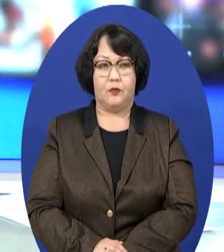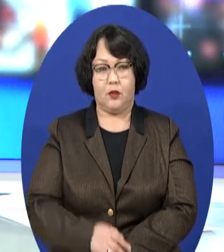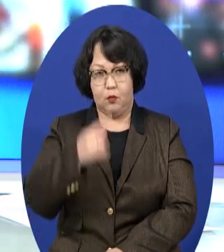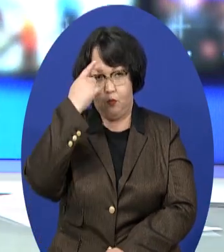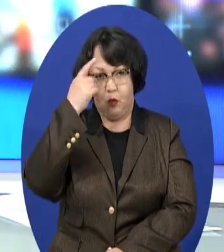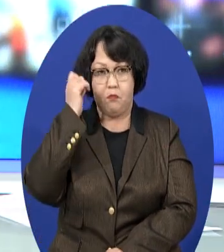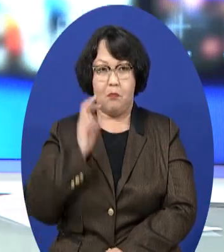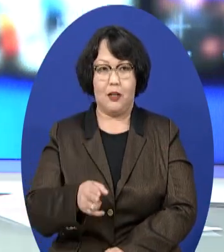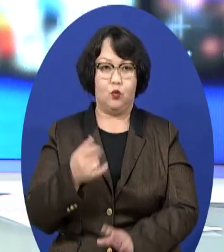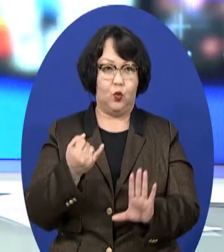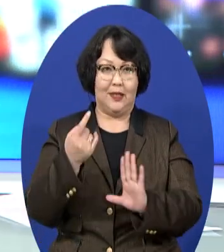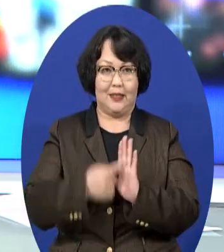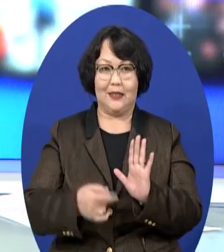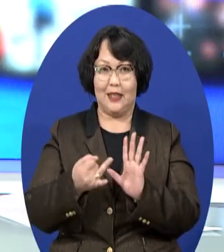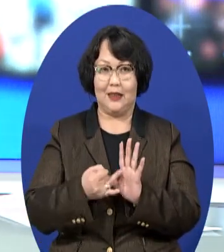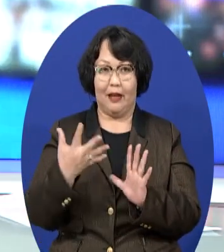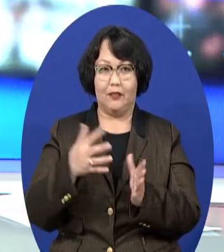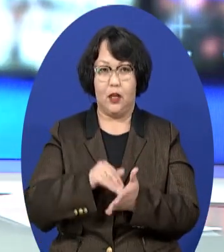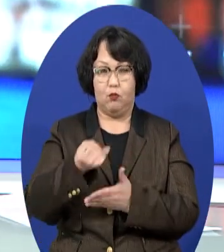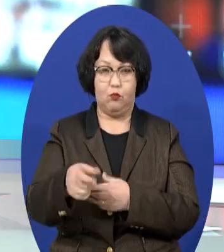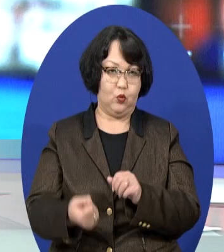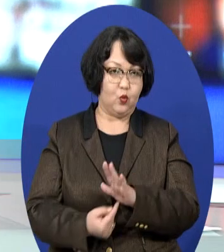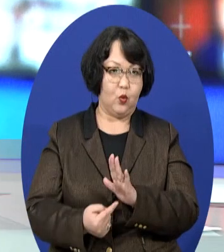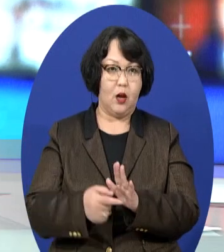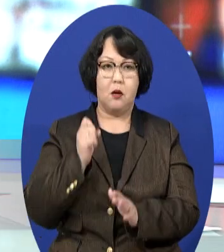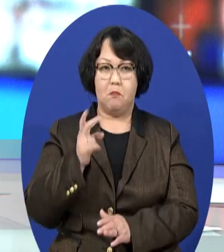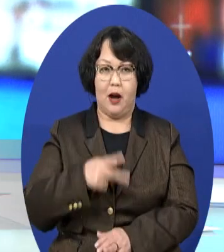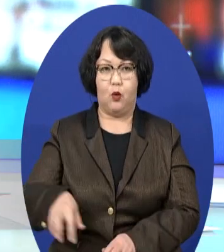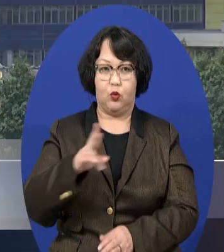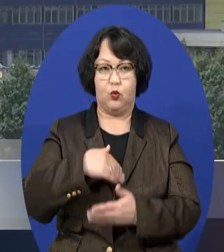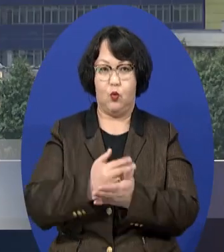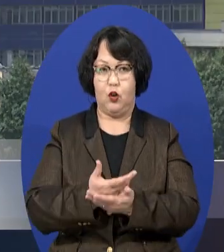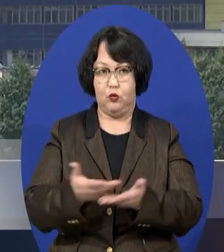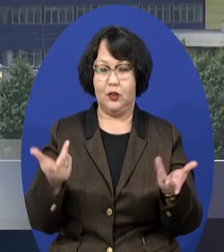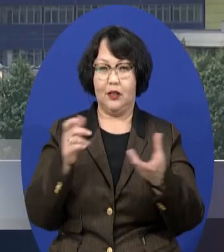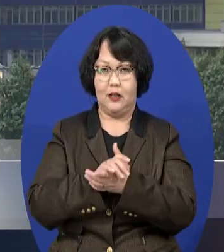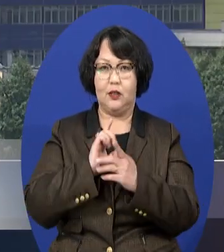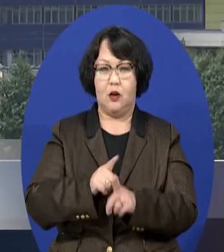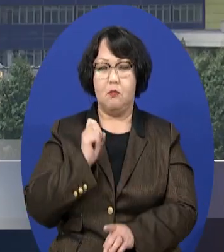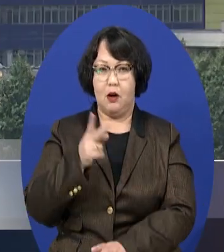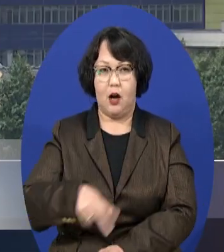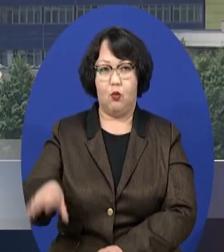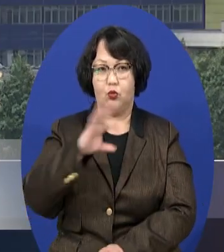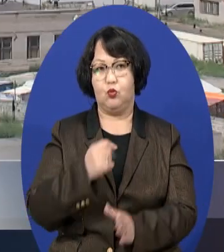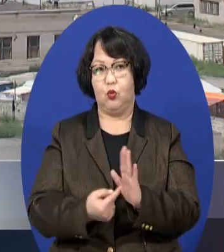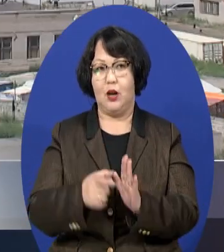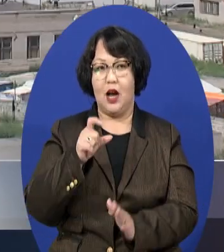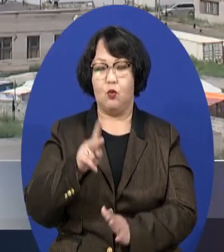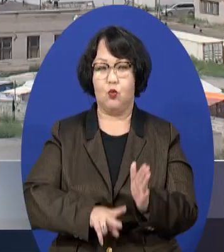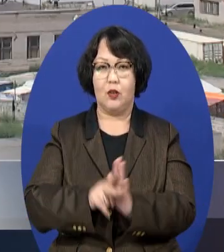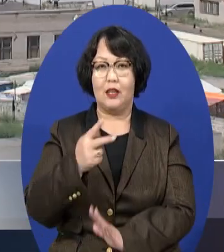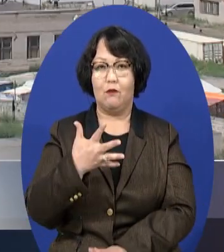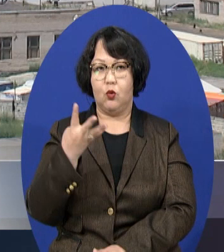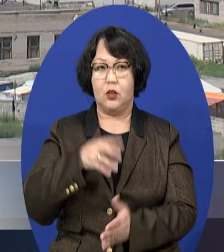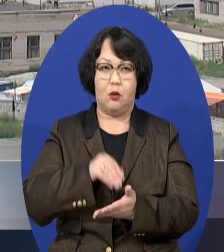Монгол банк 6-р сард 75 тэрбум төгрөгийн эх үүсвэрийг банкуудад хуваарилсан байна. Холбогдох гэрээний дагуу банкууд эх үүсвэрээсээ 50 тэрбум төгрөгийг